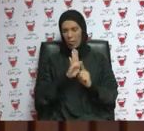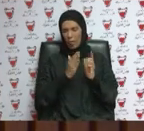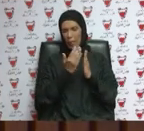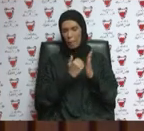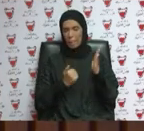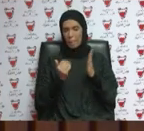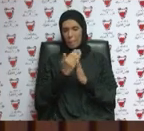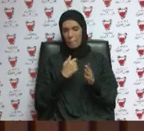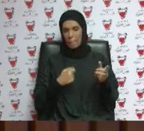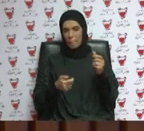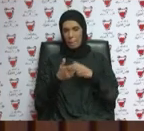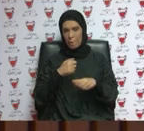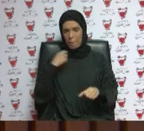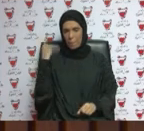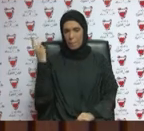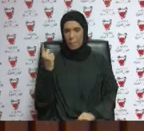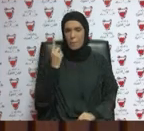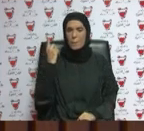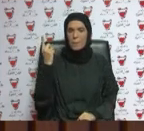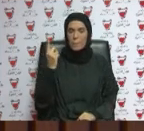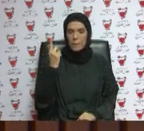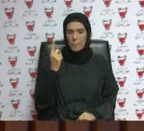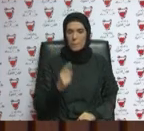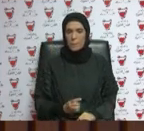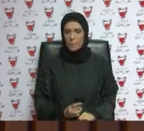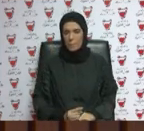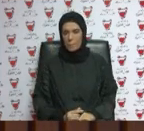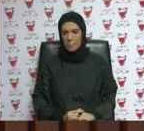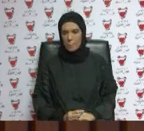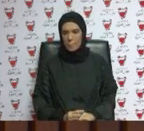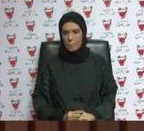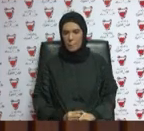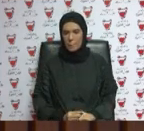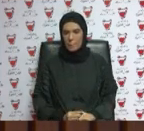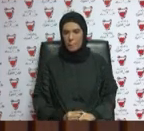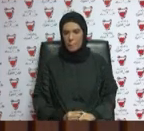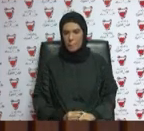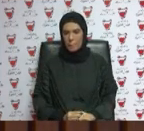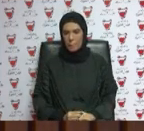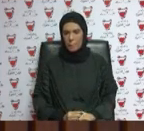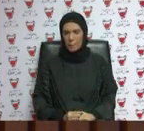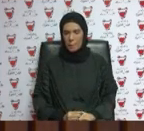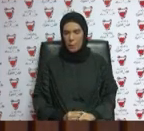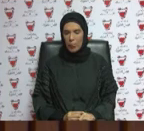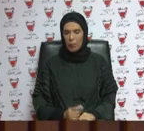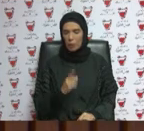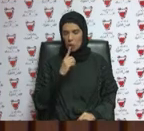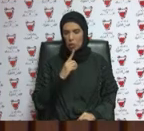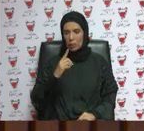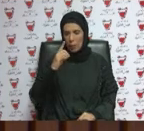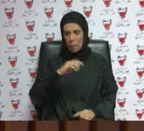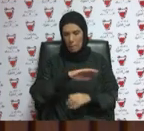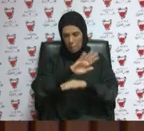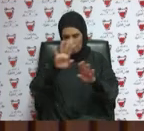الاقتصادية والتجارية عالميا راح يكون لها أثر كبير وتاريخي، ولكن إن شاء الله بوقفة